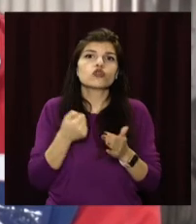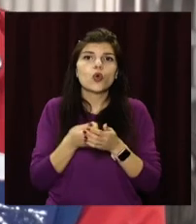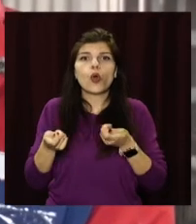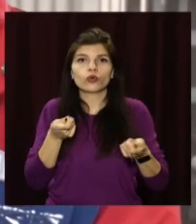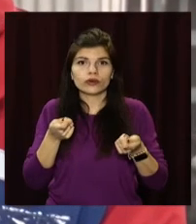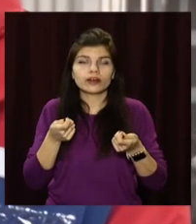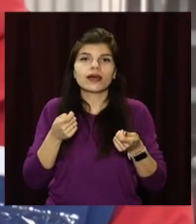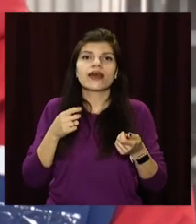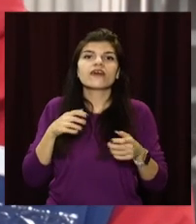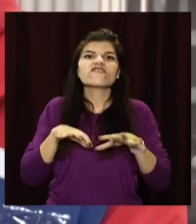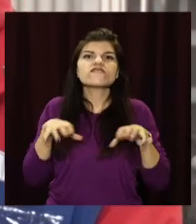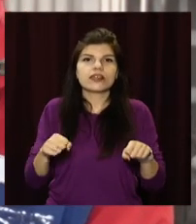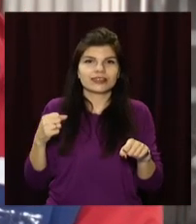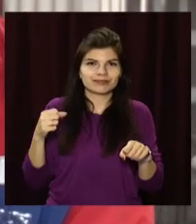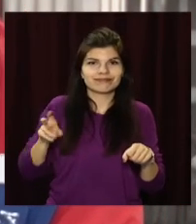керівників, власників